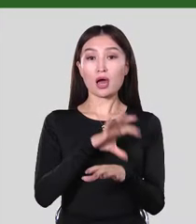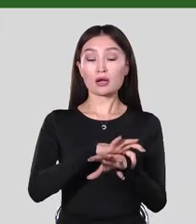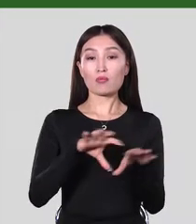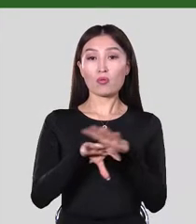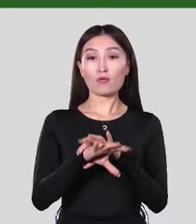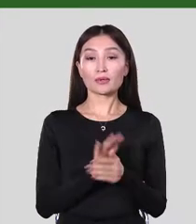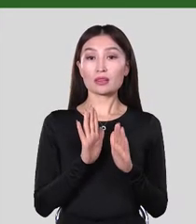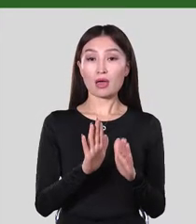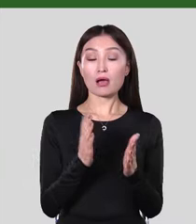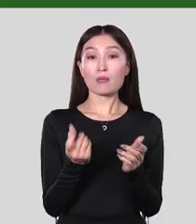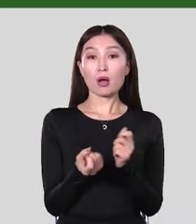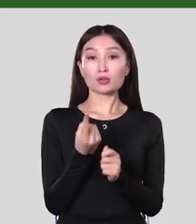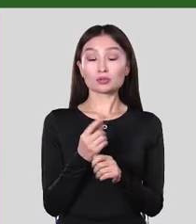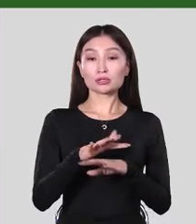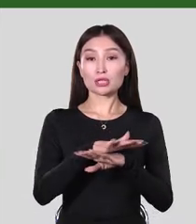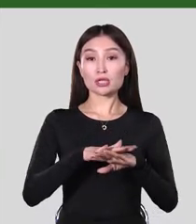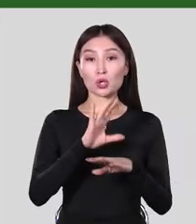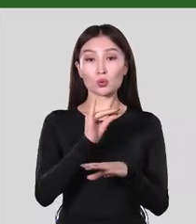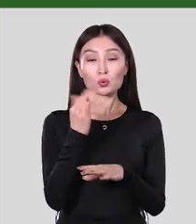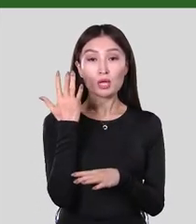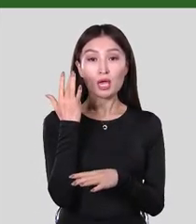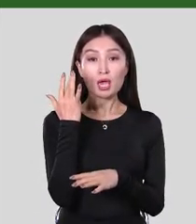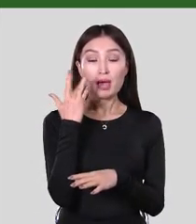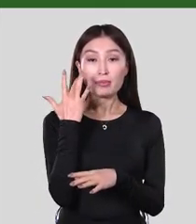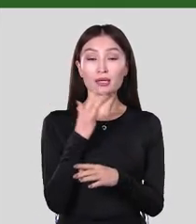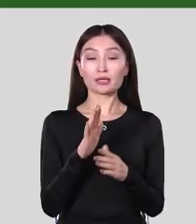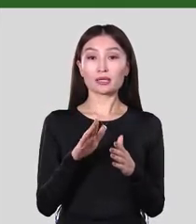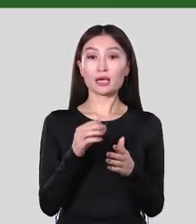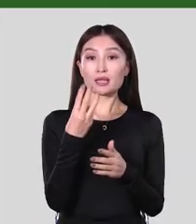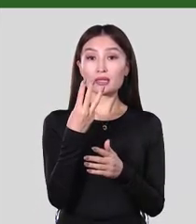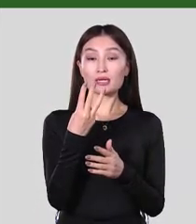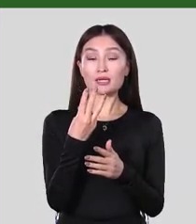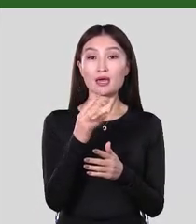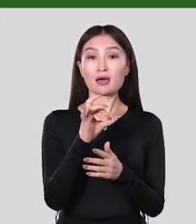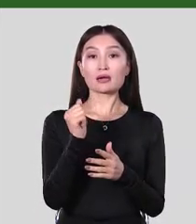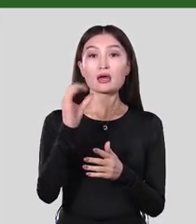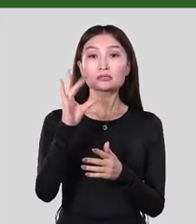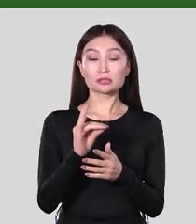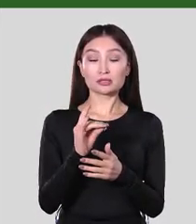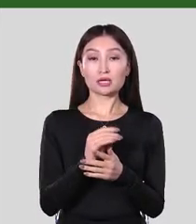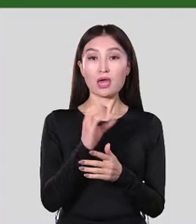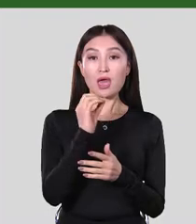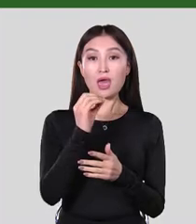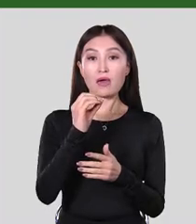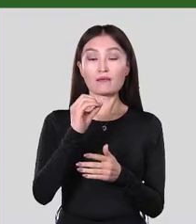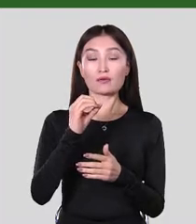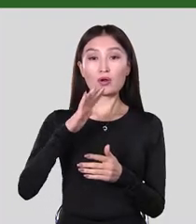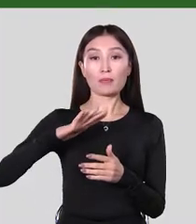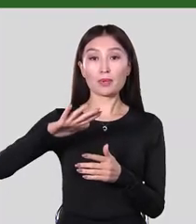Так получилось, что в населении Южной Америки представлены три основные расы –